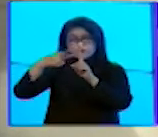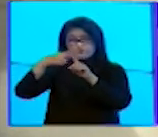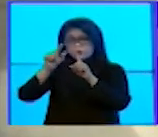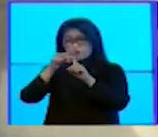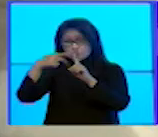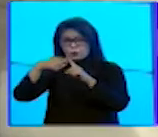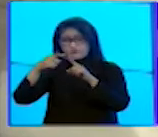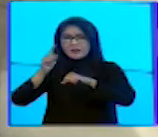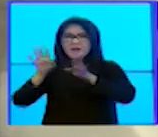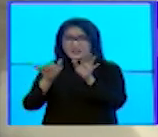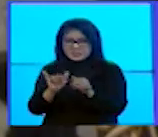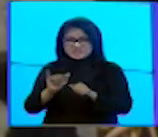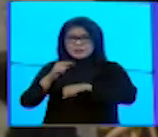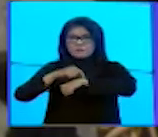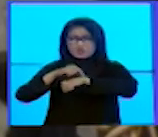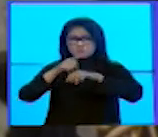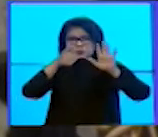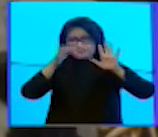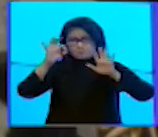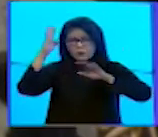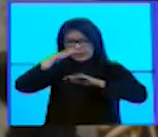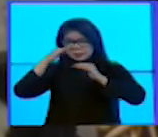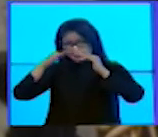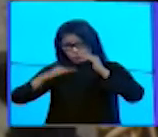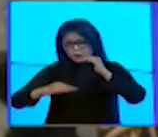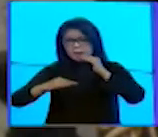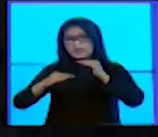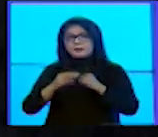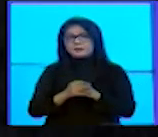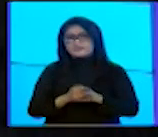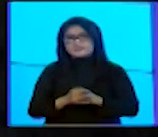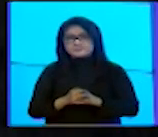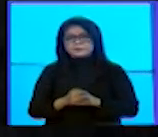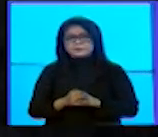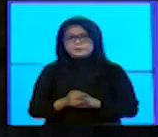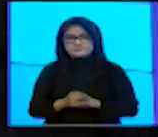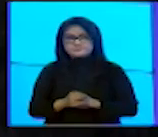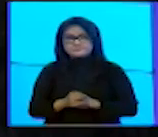tersisa kurang dari 60 hari. Tim Liputan melaporkan.